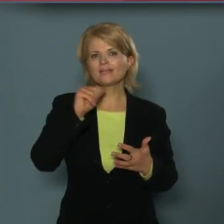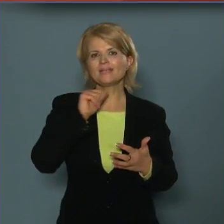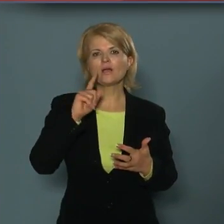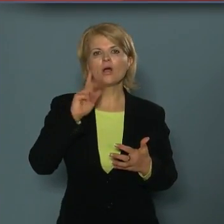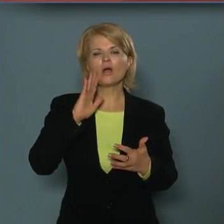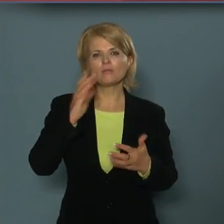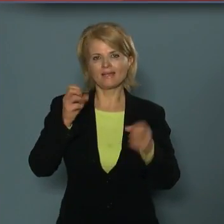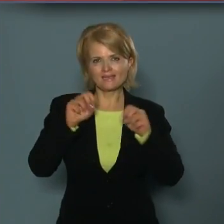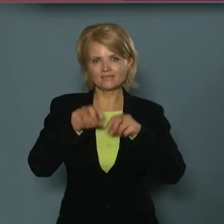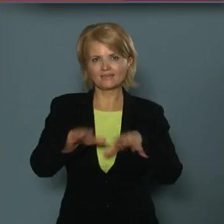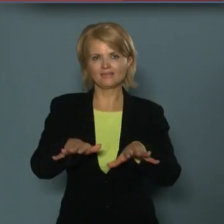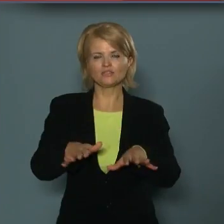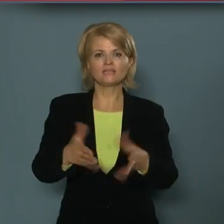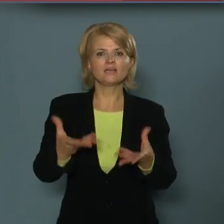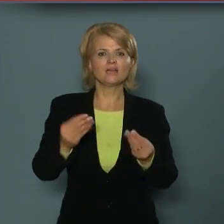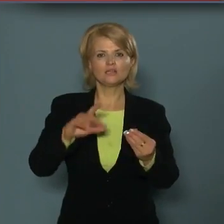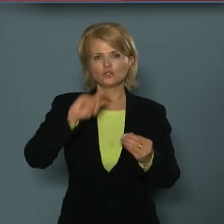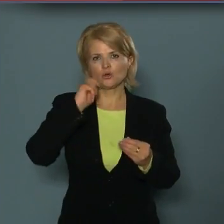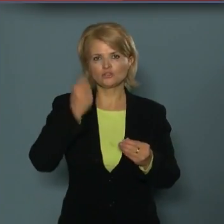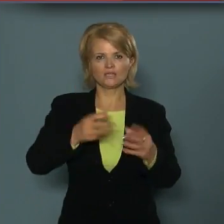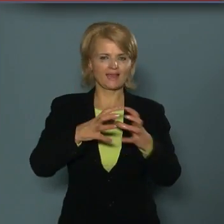meghirdetéséhez. Sok sikert,